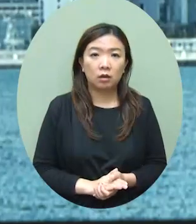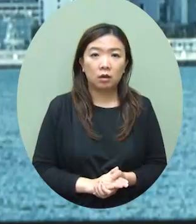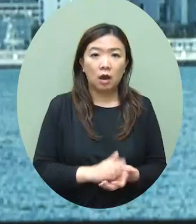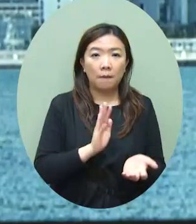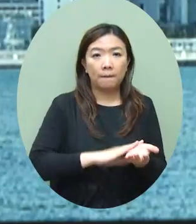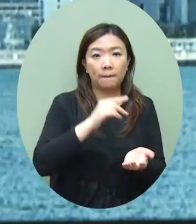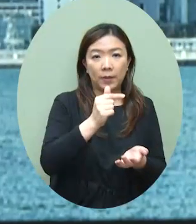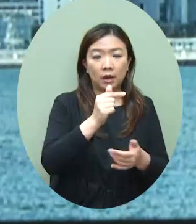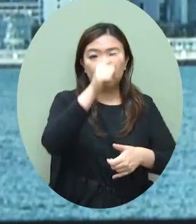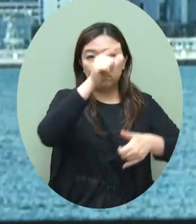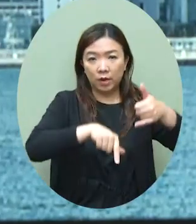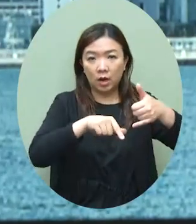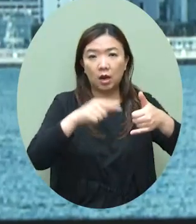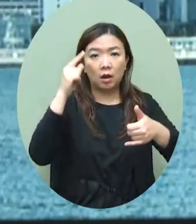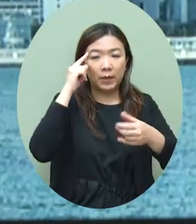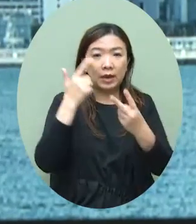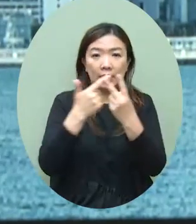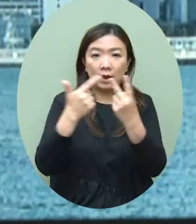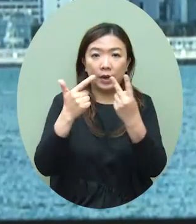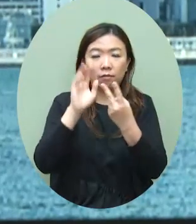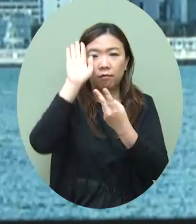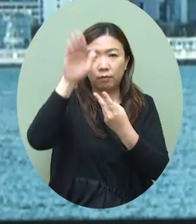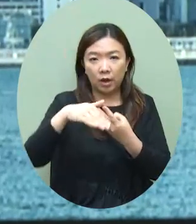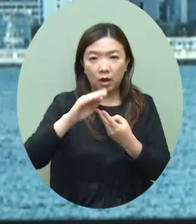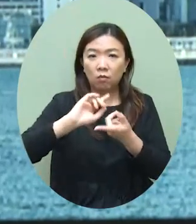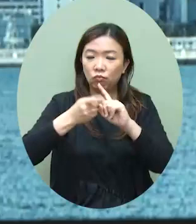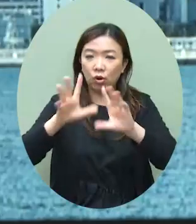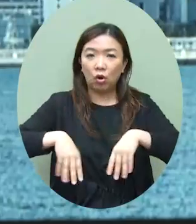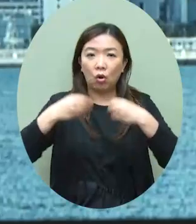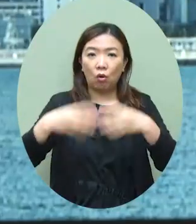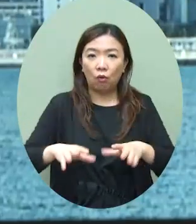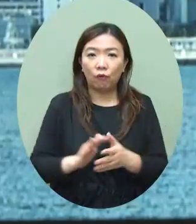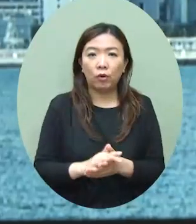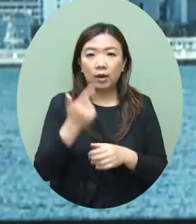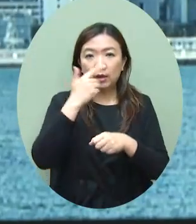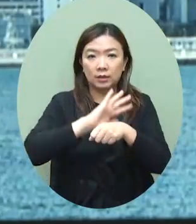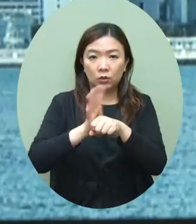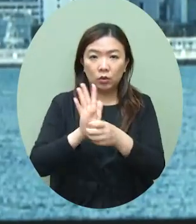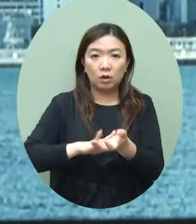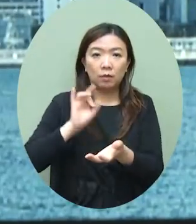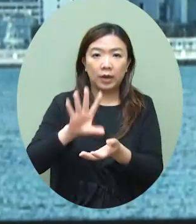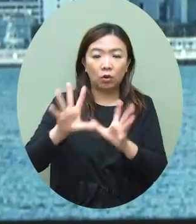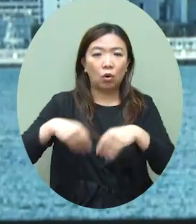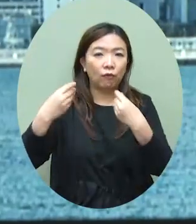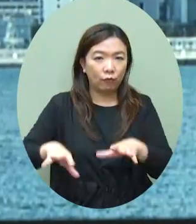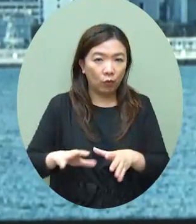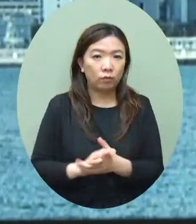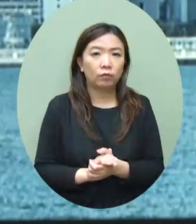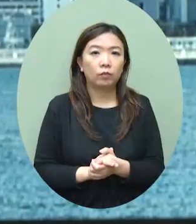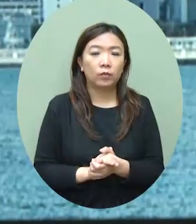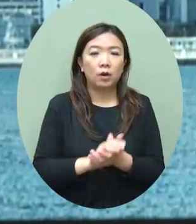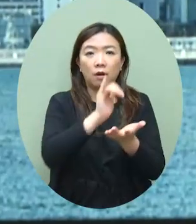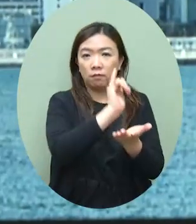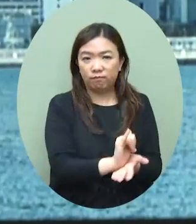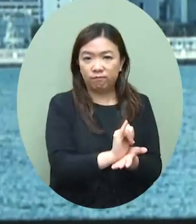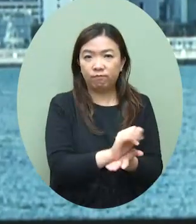者28日之後將會被視為咧係康復，從新冠病毒咧係康復啊。佢仍然留院呢，